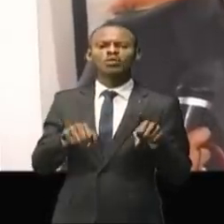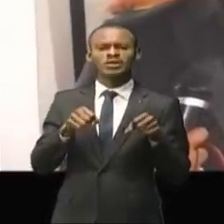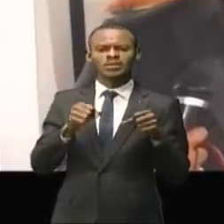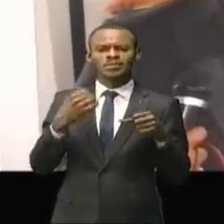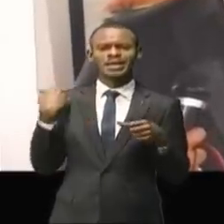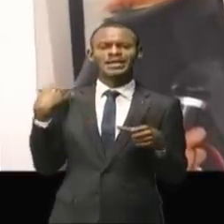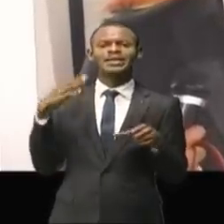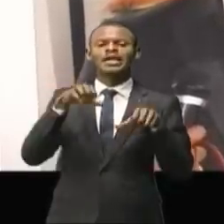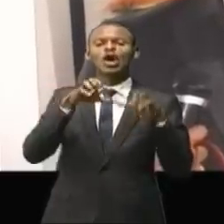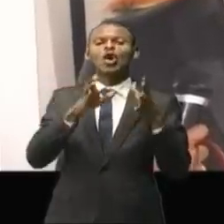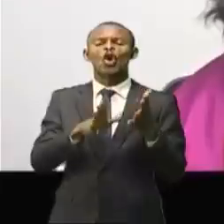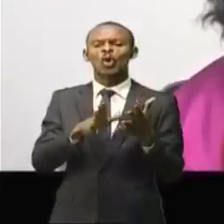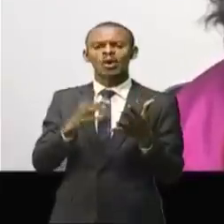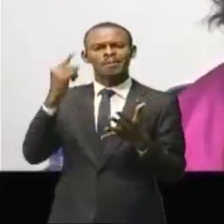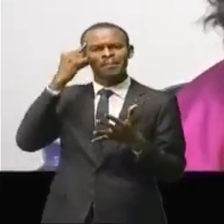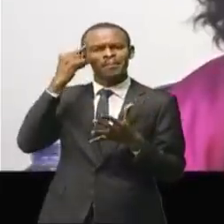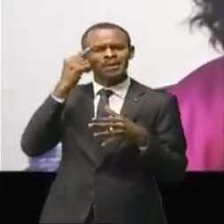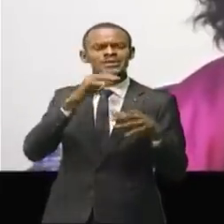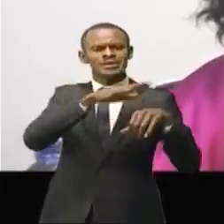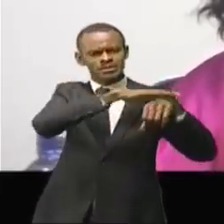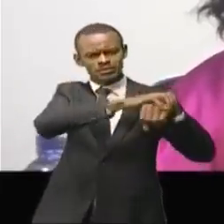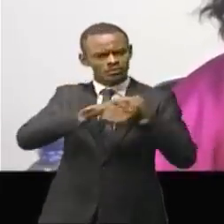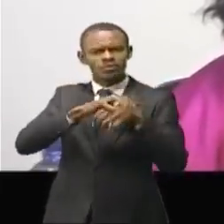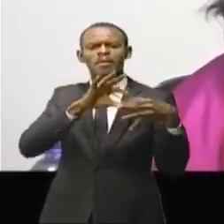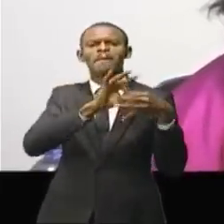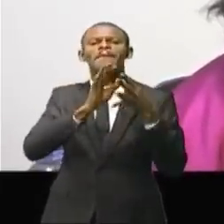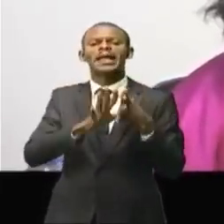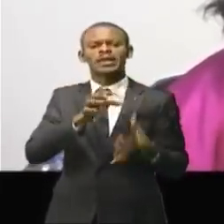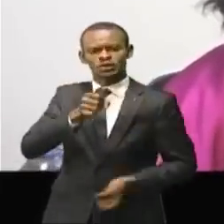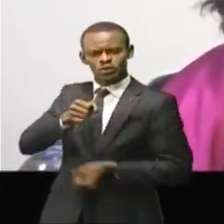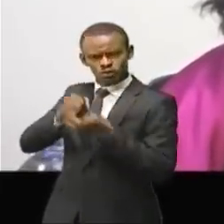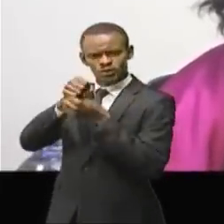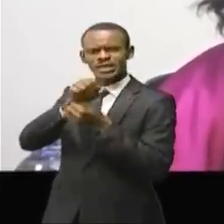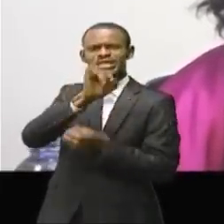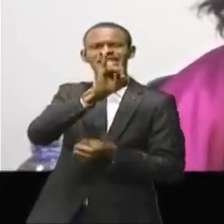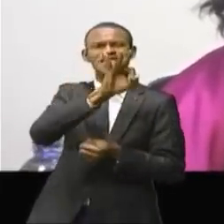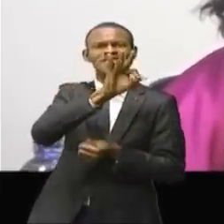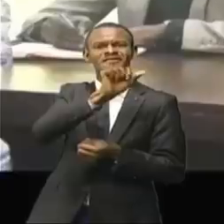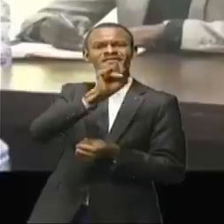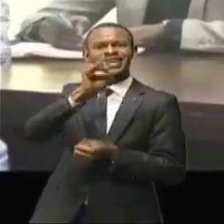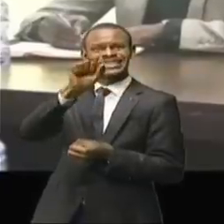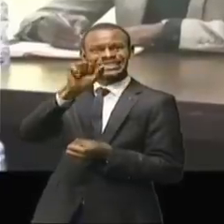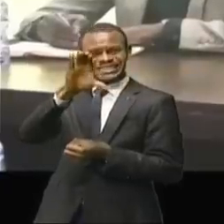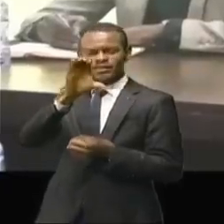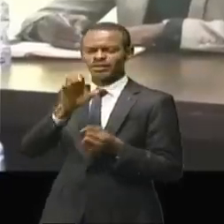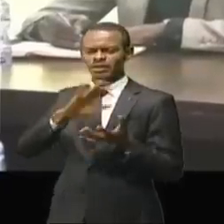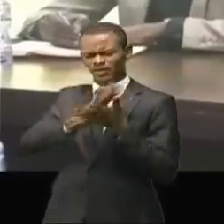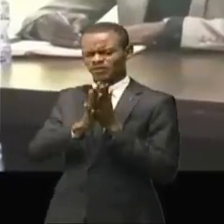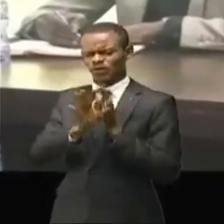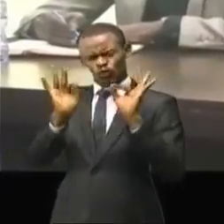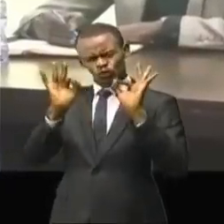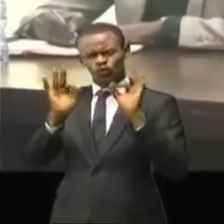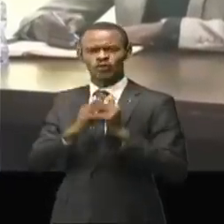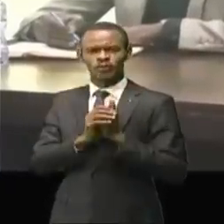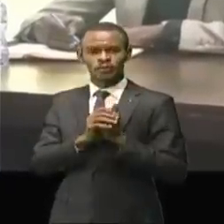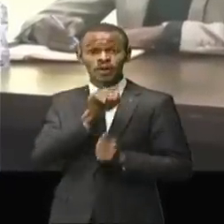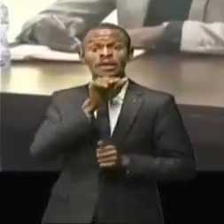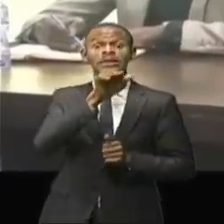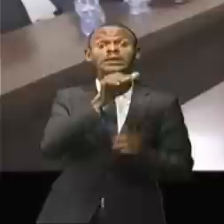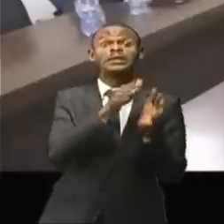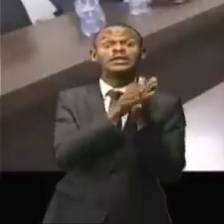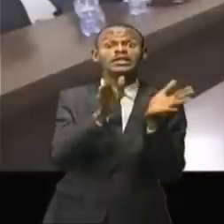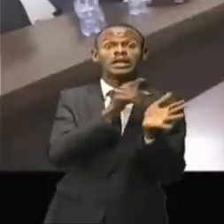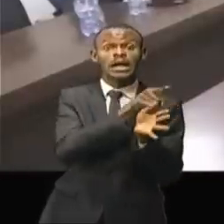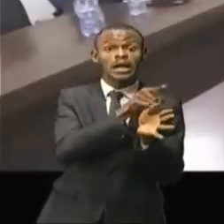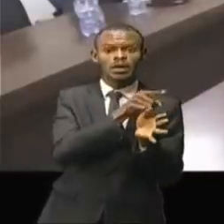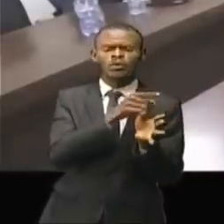arbres une facilité conséquente Sylvie également produit de de liste facile se dit on aurait par la